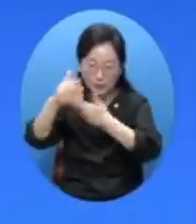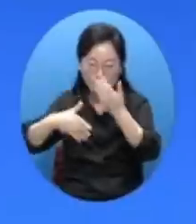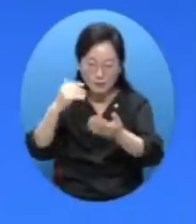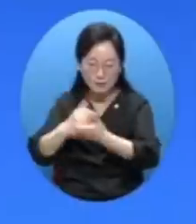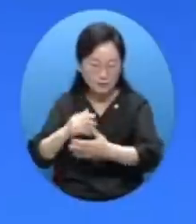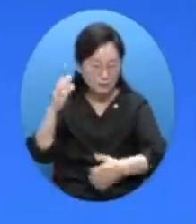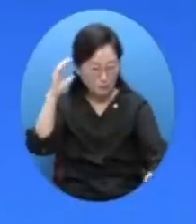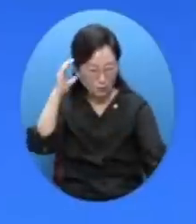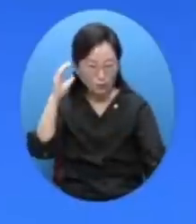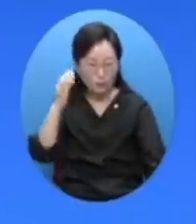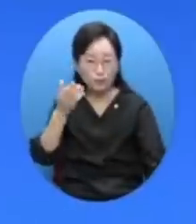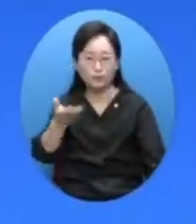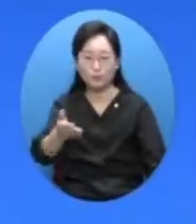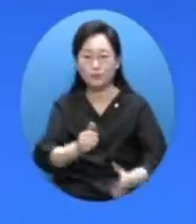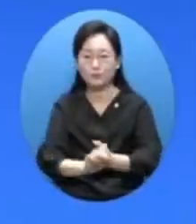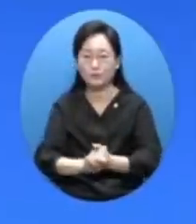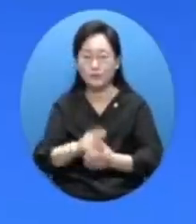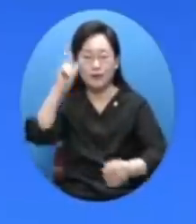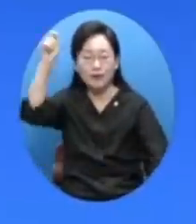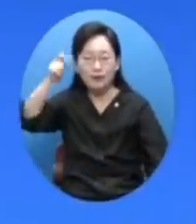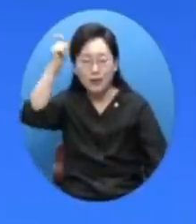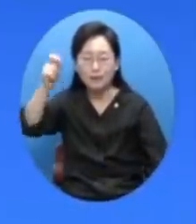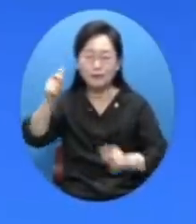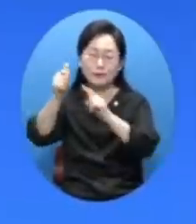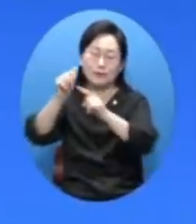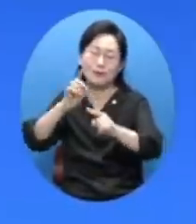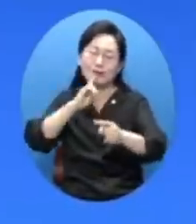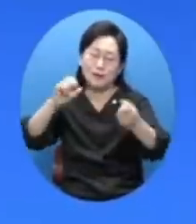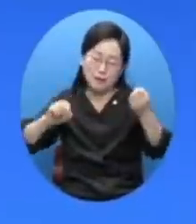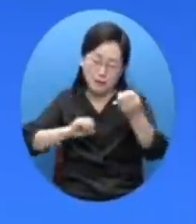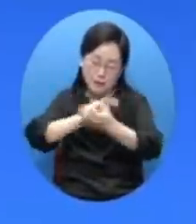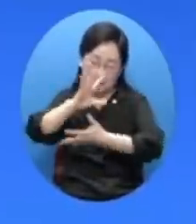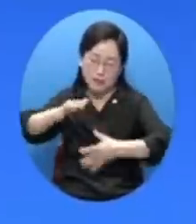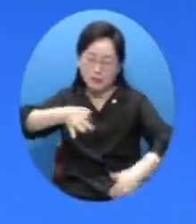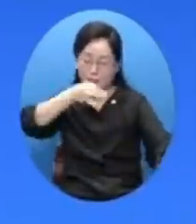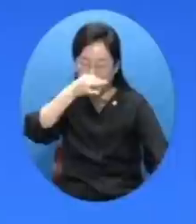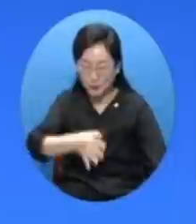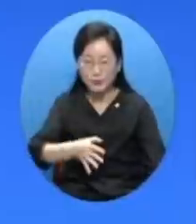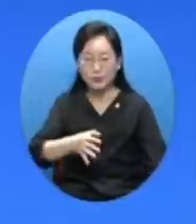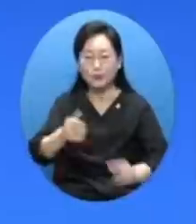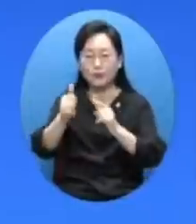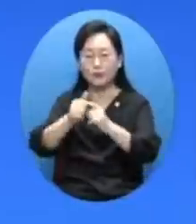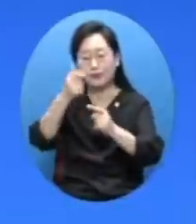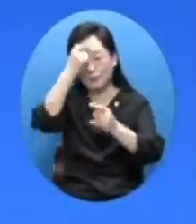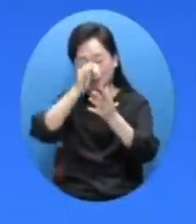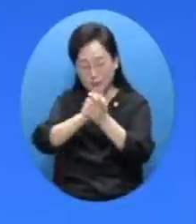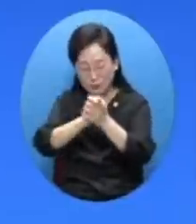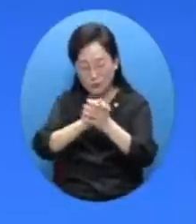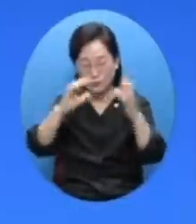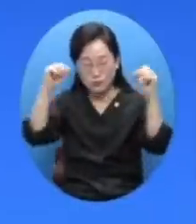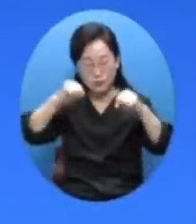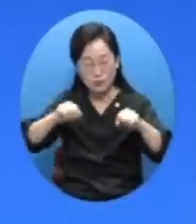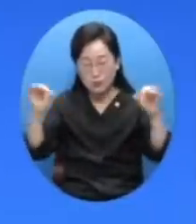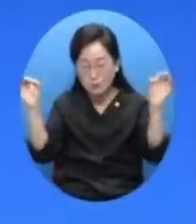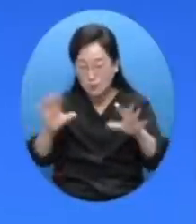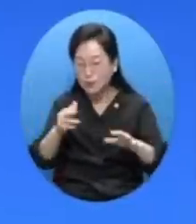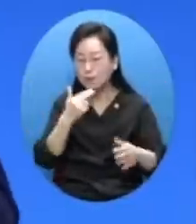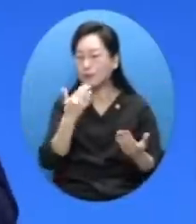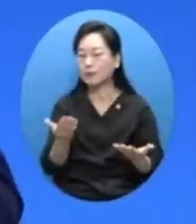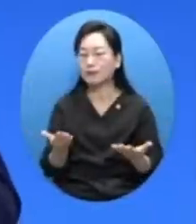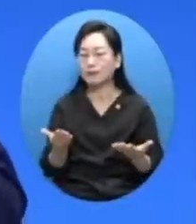것입니다 다윗이 환란 중에 얼마나 힘들었던지 그 아무리 기도해도 응답에 지키다 오지 않습니까